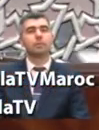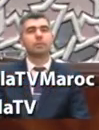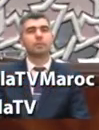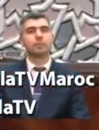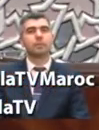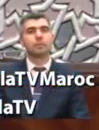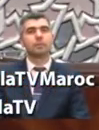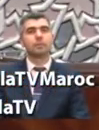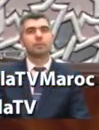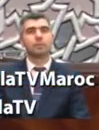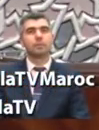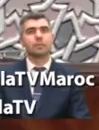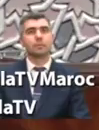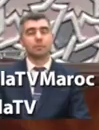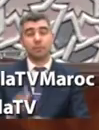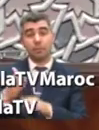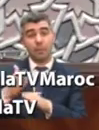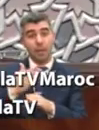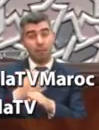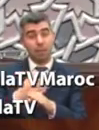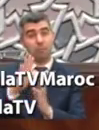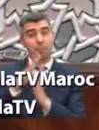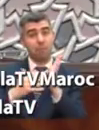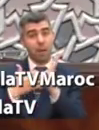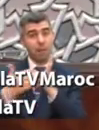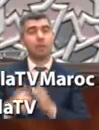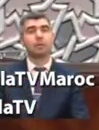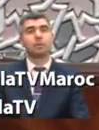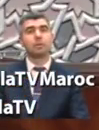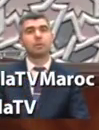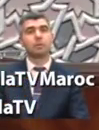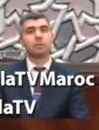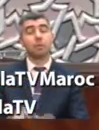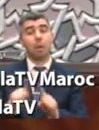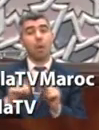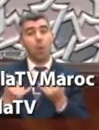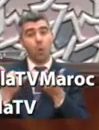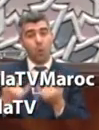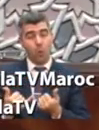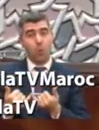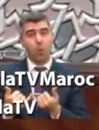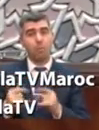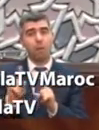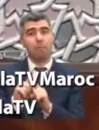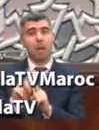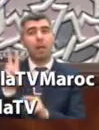الشفوية. قبل الشروع في جدول الأعمال وبمناسبة يوم الأسير